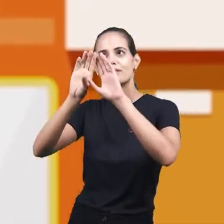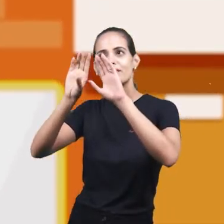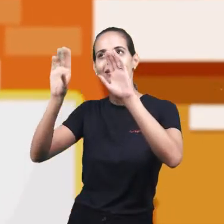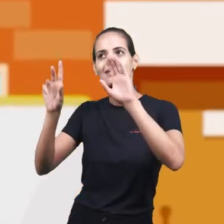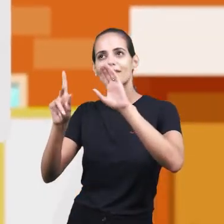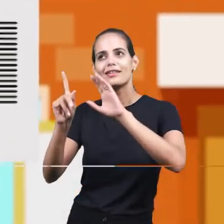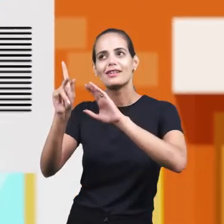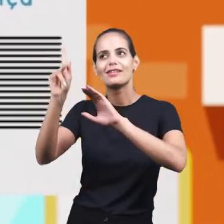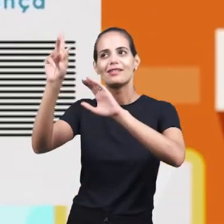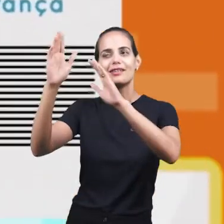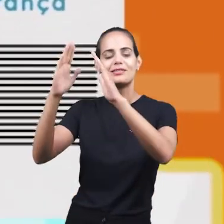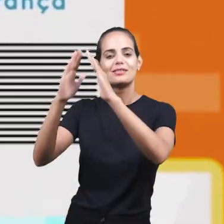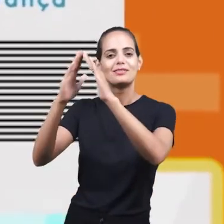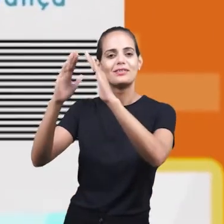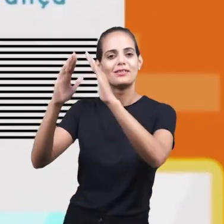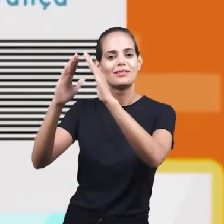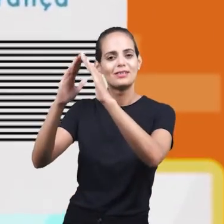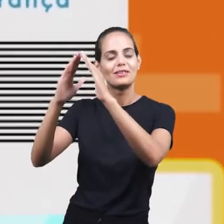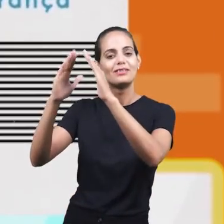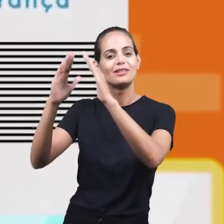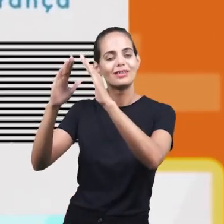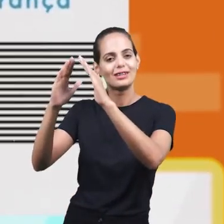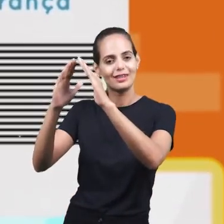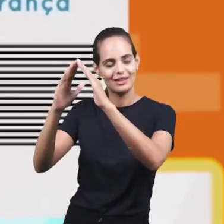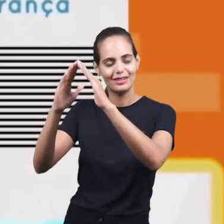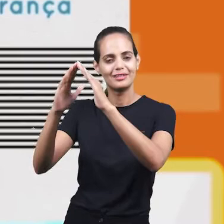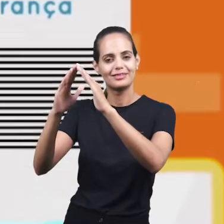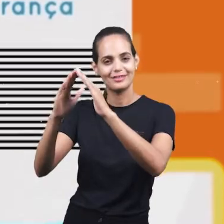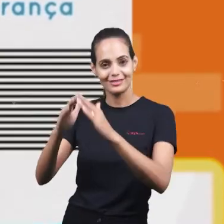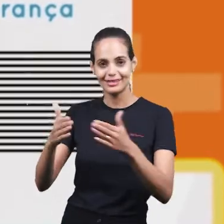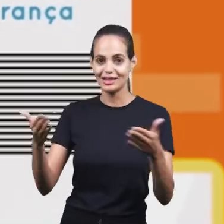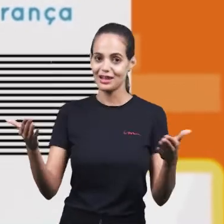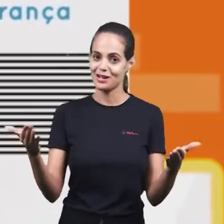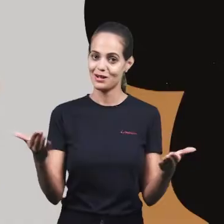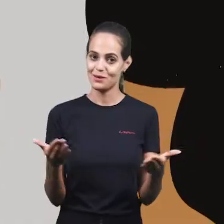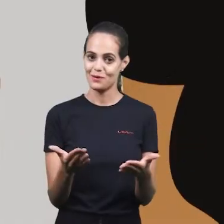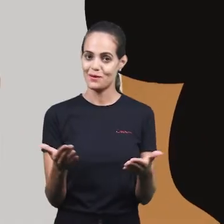Он моя надежда навеки.